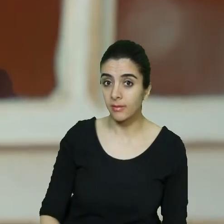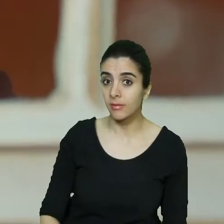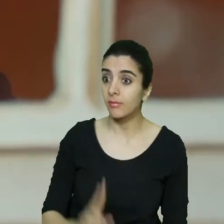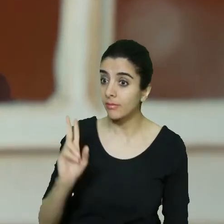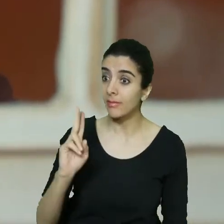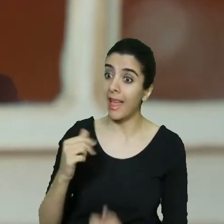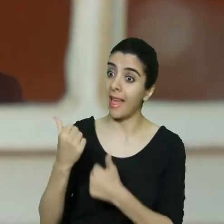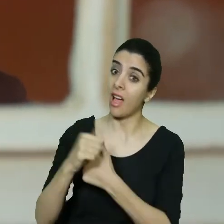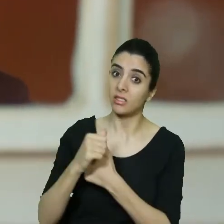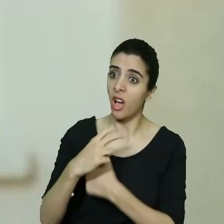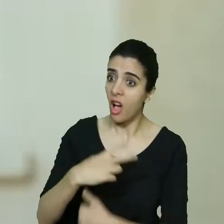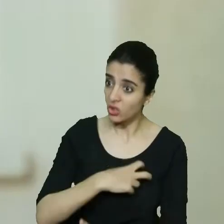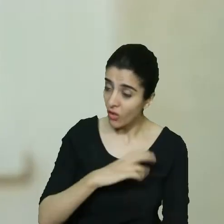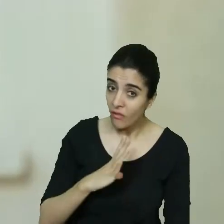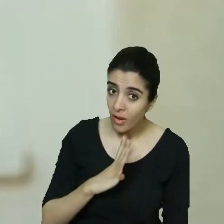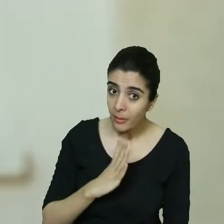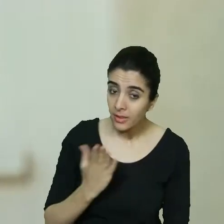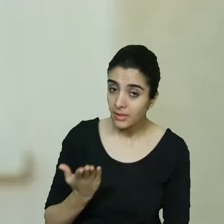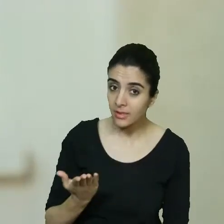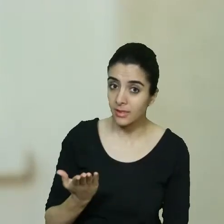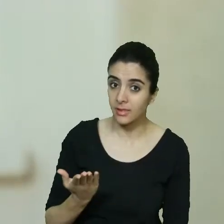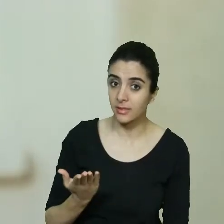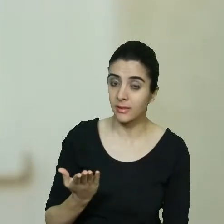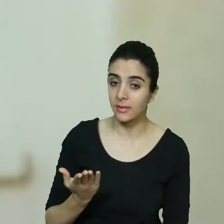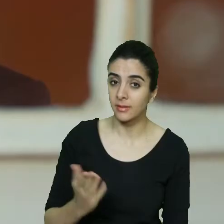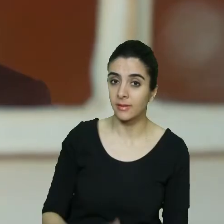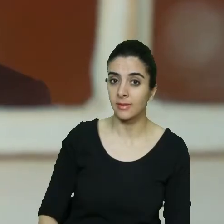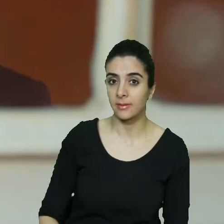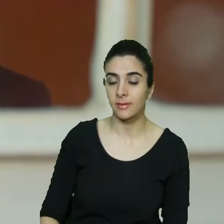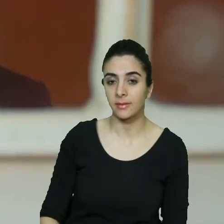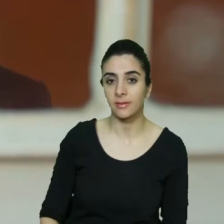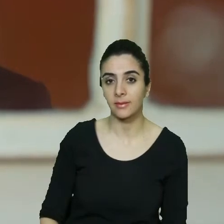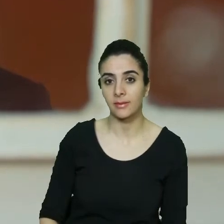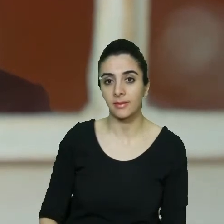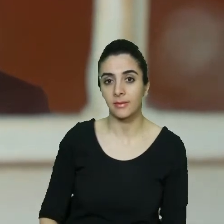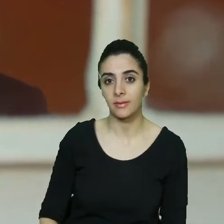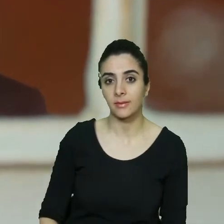Karına aşık oldun mu? Cahit yüzüne bakmadan dinliyor.